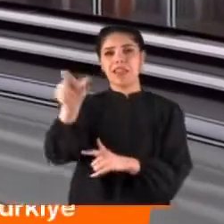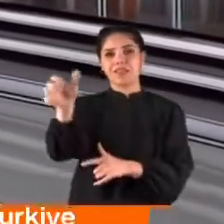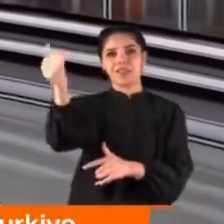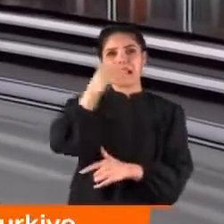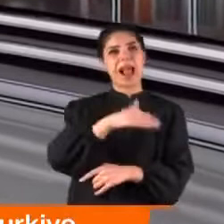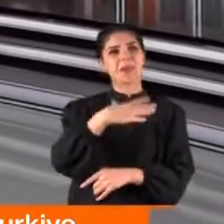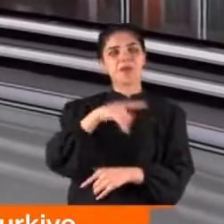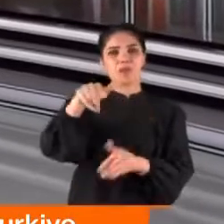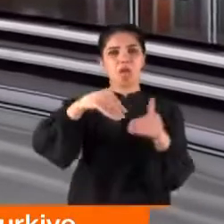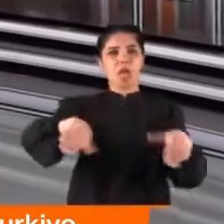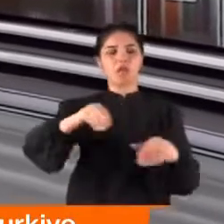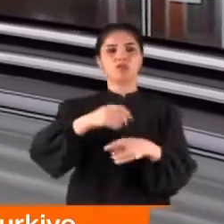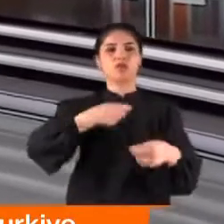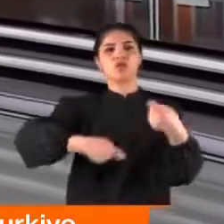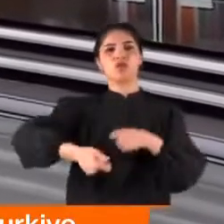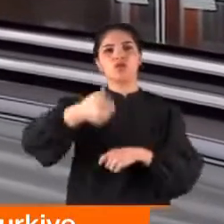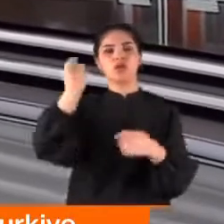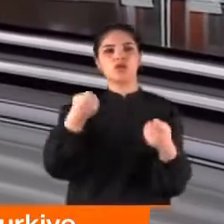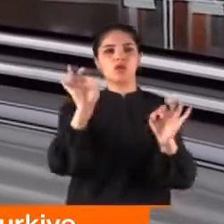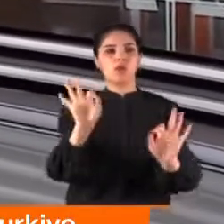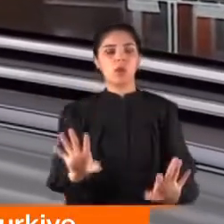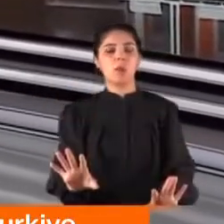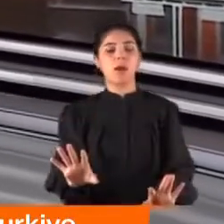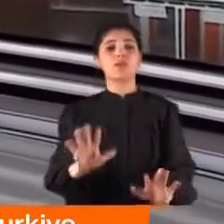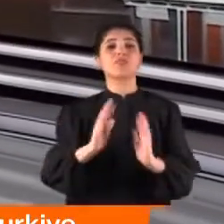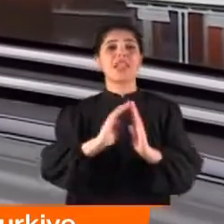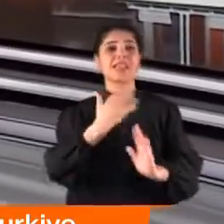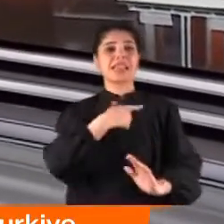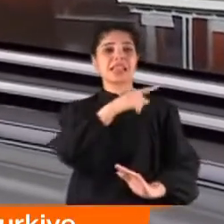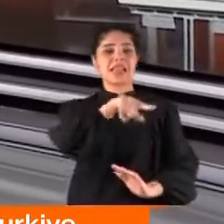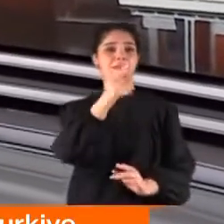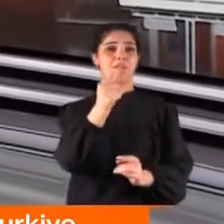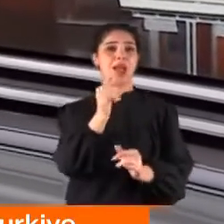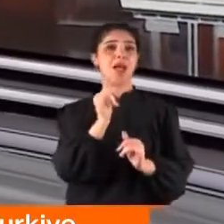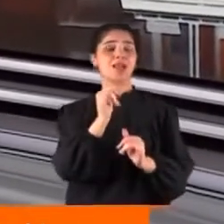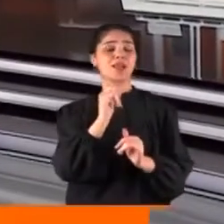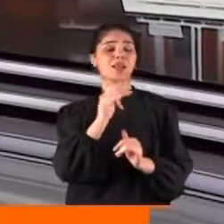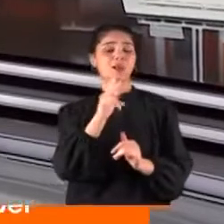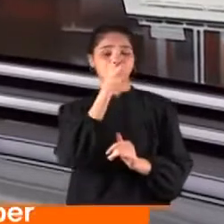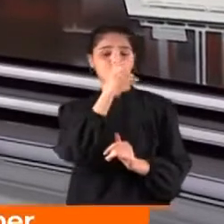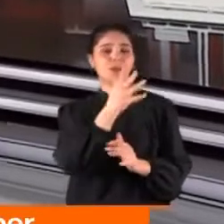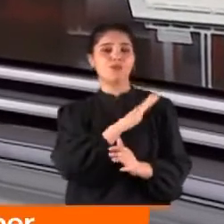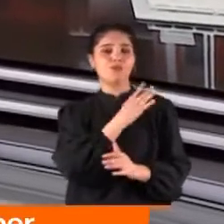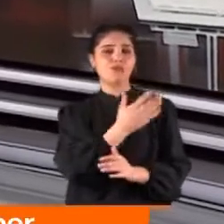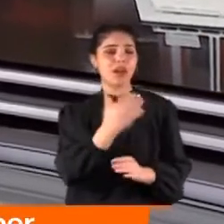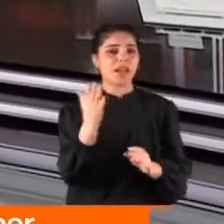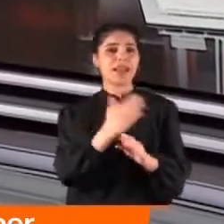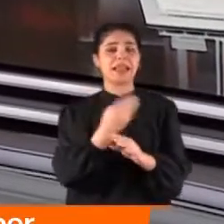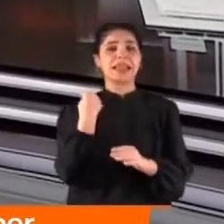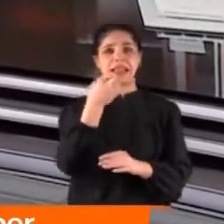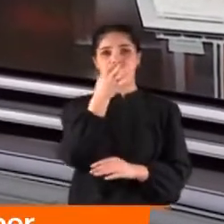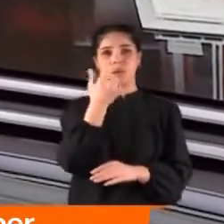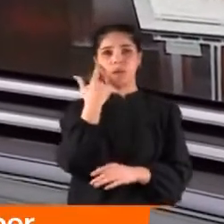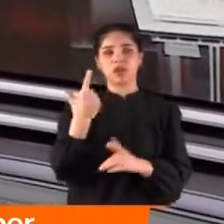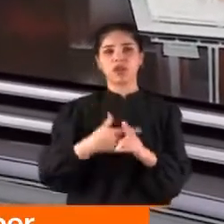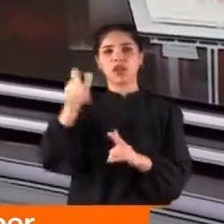bunun önüne geçmek için Ticaret Bakanlığı devrede. Ev sahiplerini biraz üzecek, özellikle uyanık olanları. Yeni haberi hemen vereyim. Kiracıyı